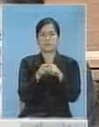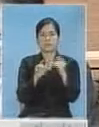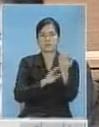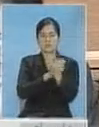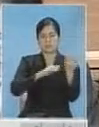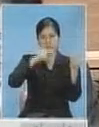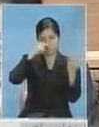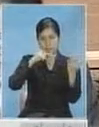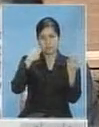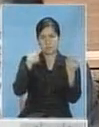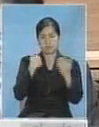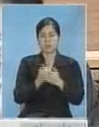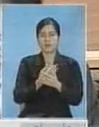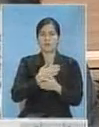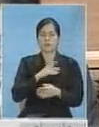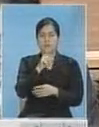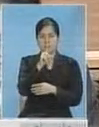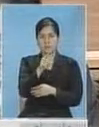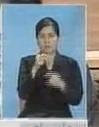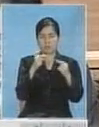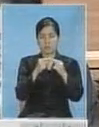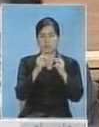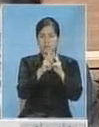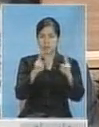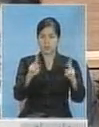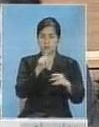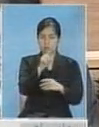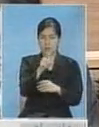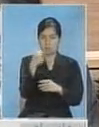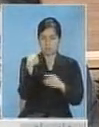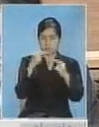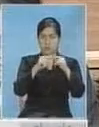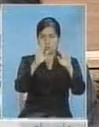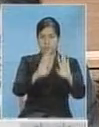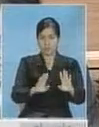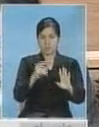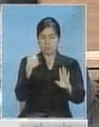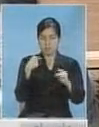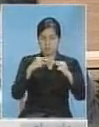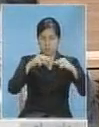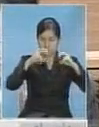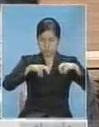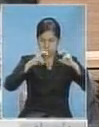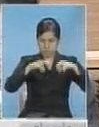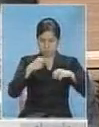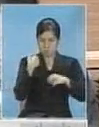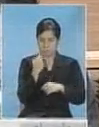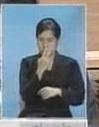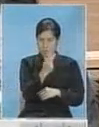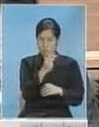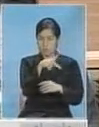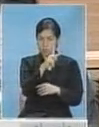มก็ถามไปถึงกรรมาธิการถึงทางกรมทางหลวงว่าแบบอย่างนี้มีทางทั่วประเทศท่านได้ศึกษาไหมครับว่ามันเป็นประโยชน์หรือเป็นโท